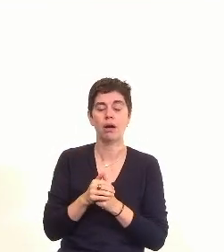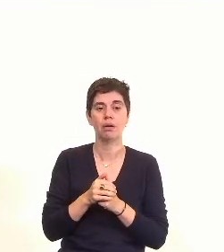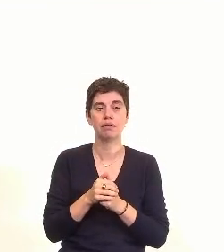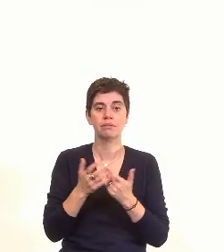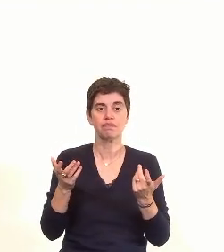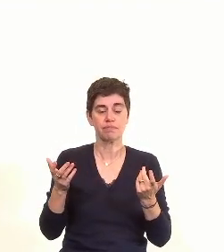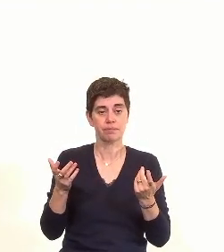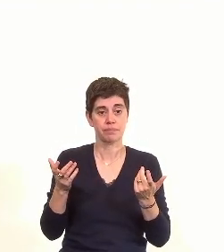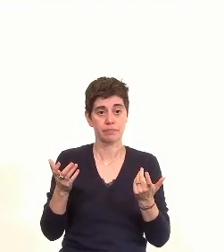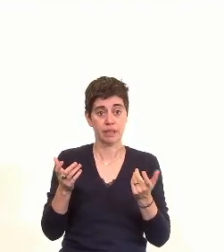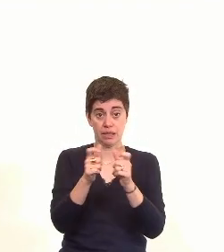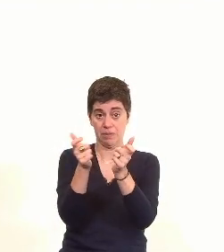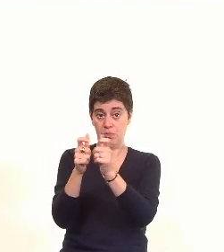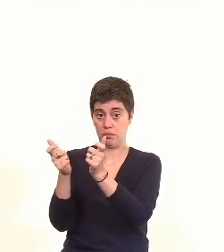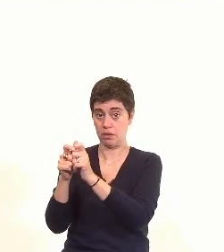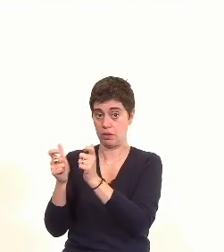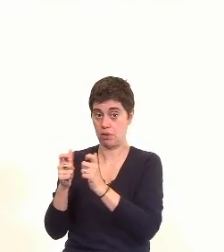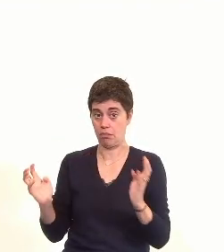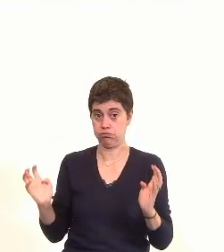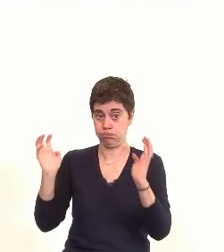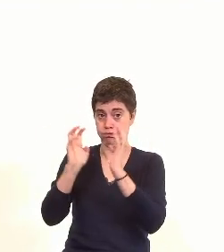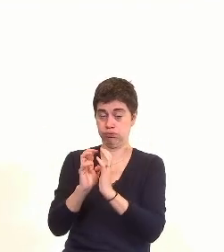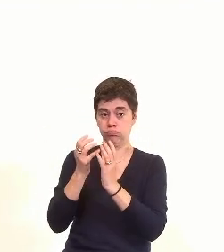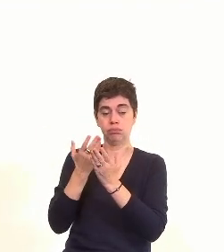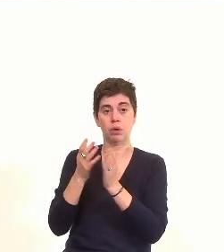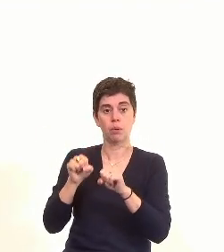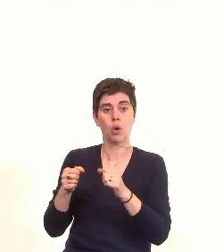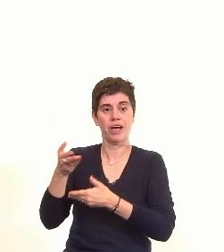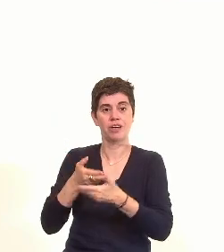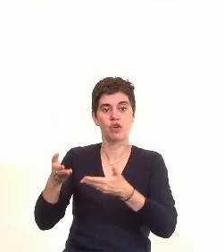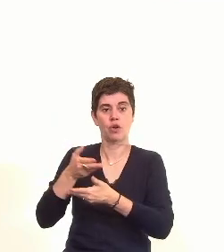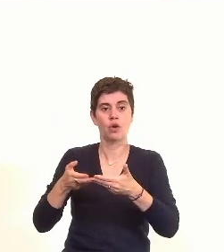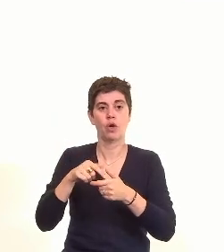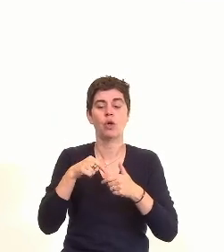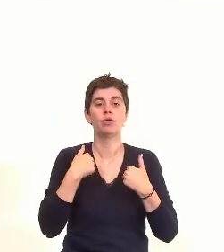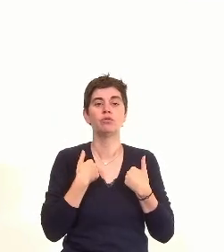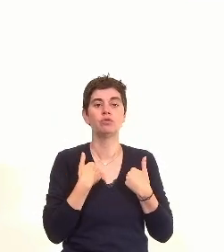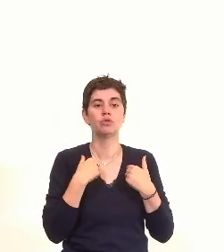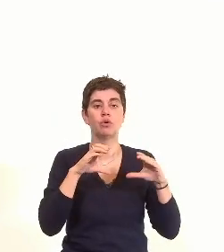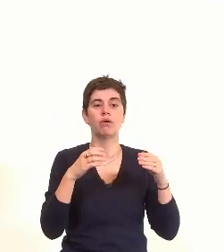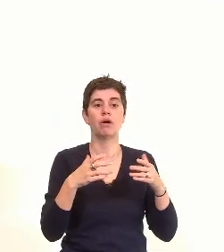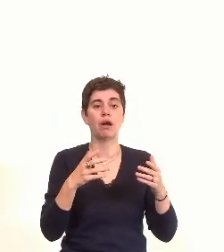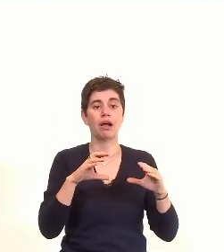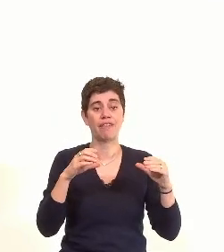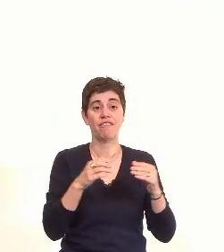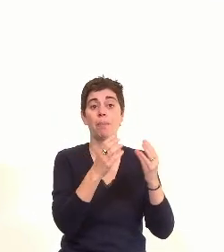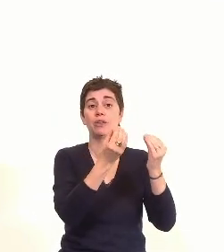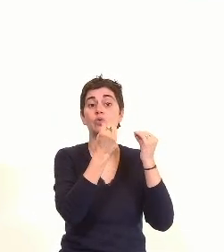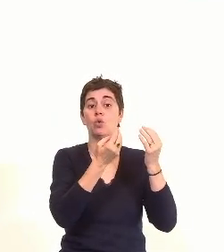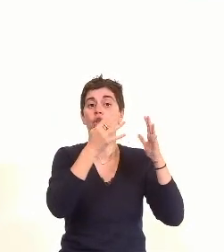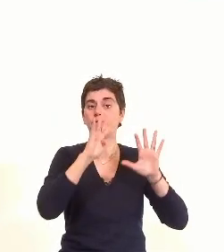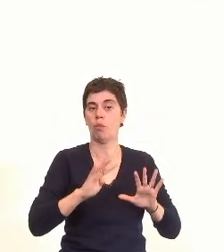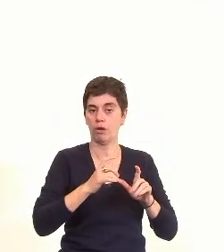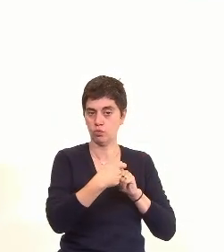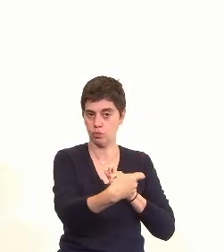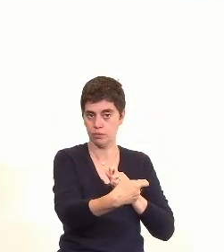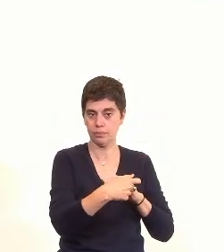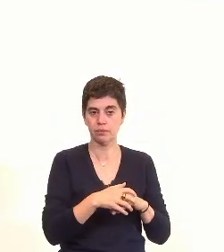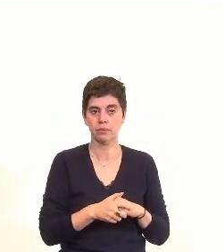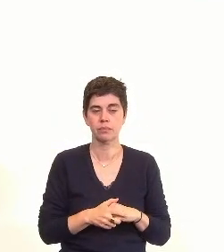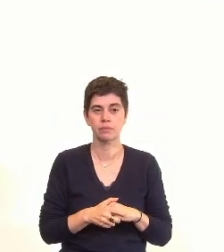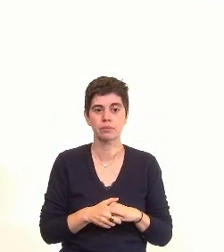à l'heure. Alors en fait, on est en formation depuis, pendant 9 mois, on était en formation,